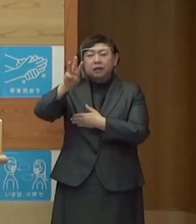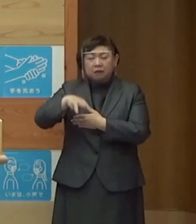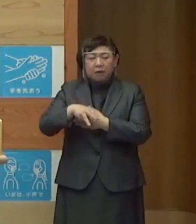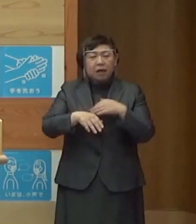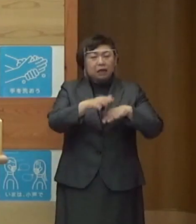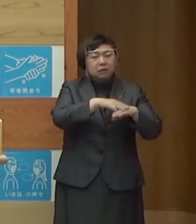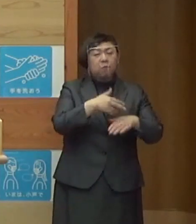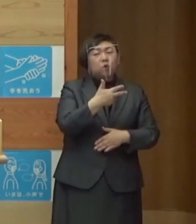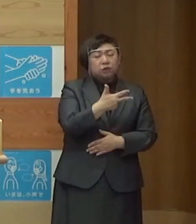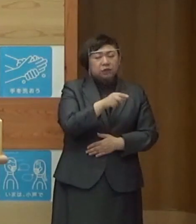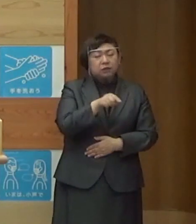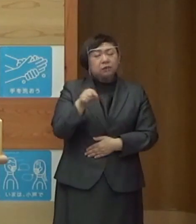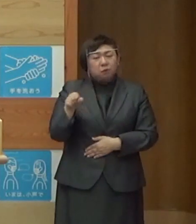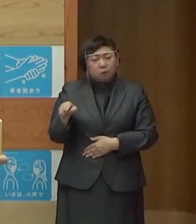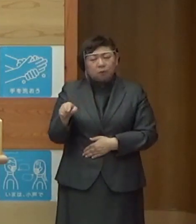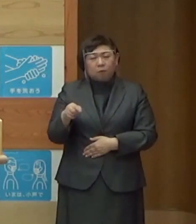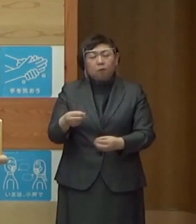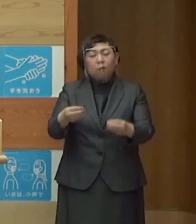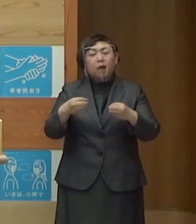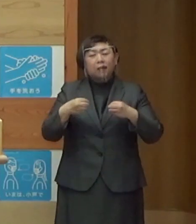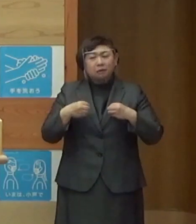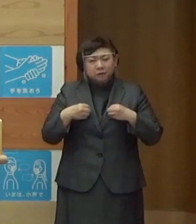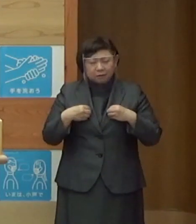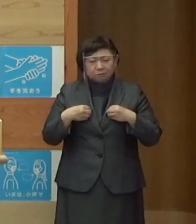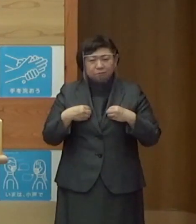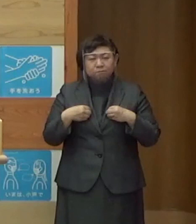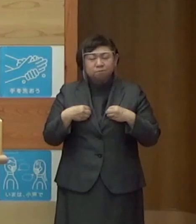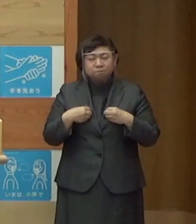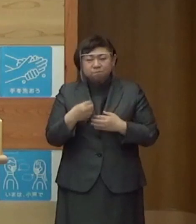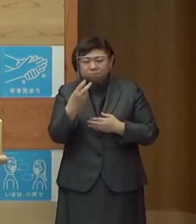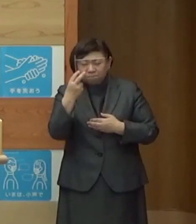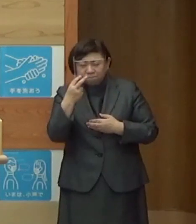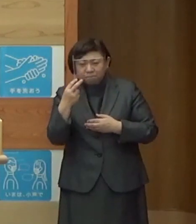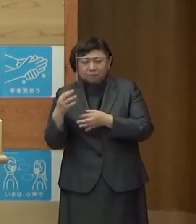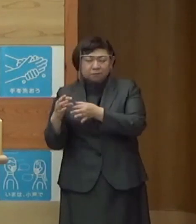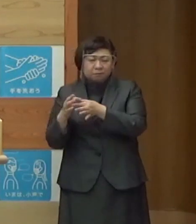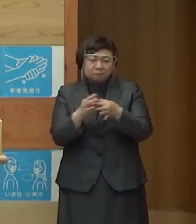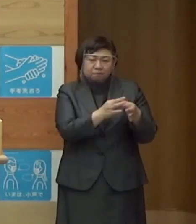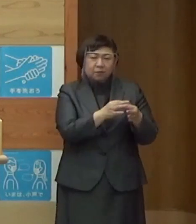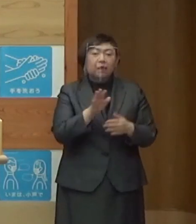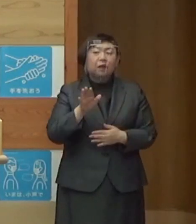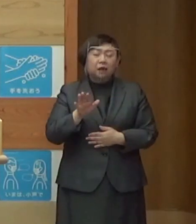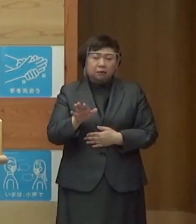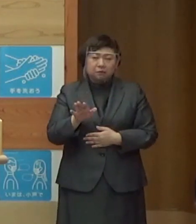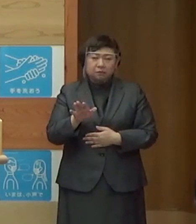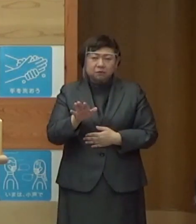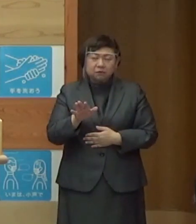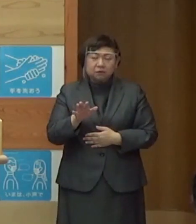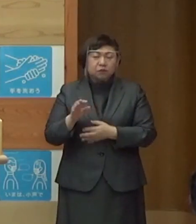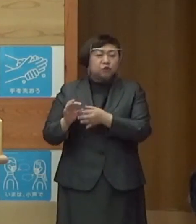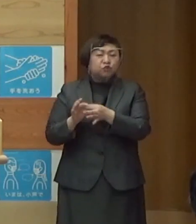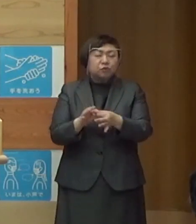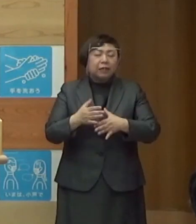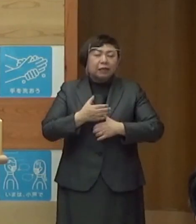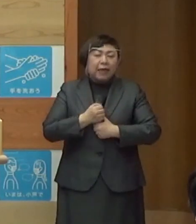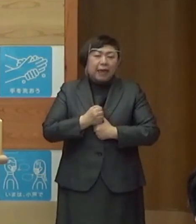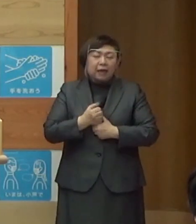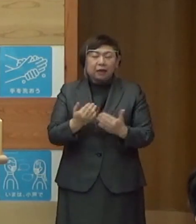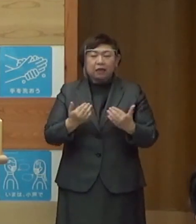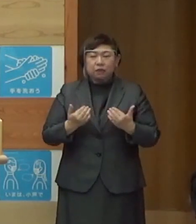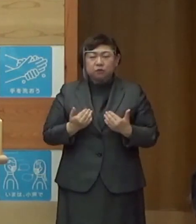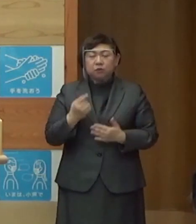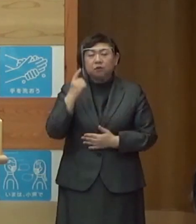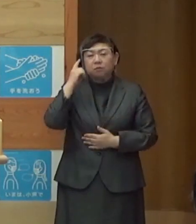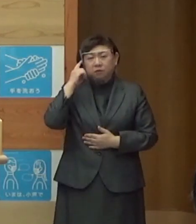札幌市での感染、まあ、この継続などございます。まあ、引き続き警戒が必要な状況だ